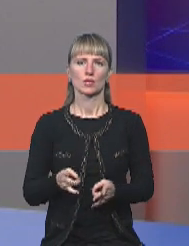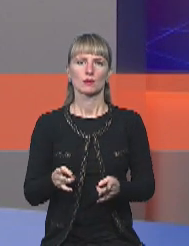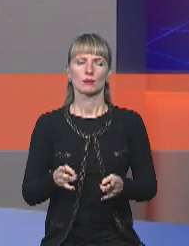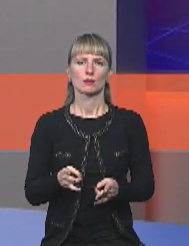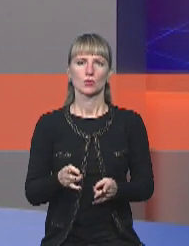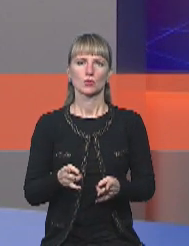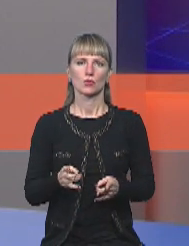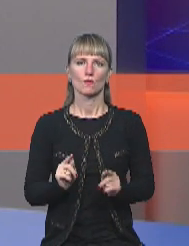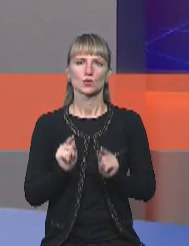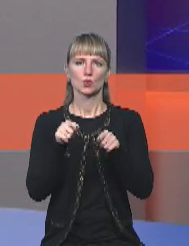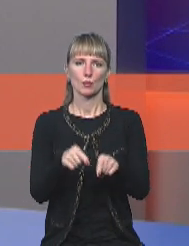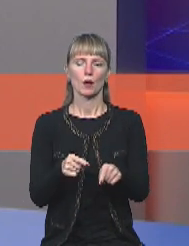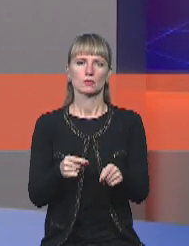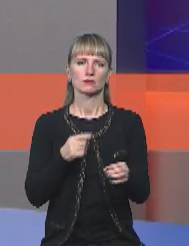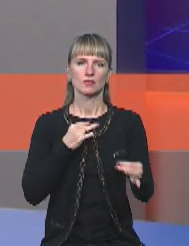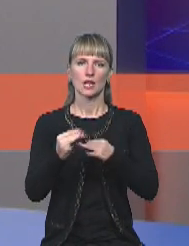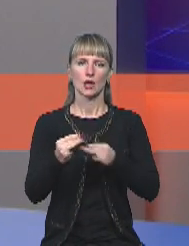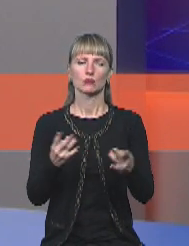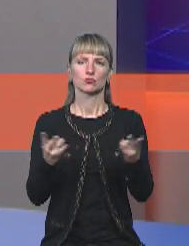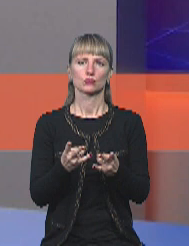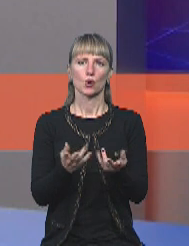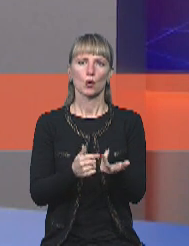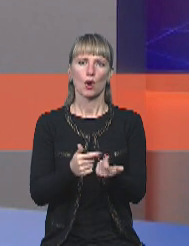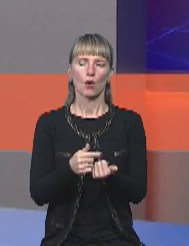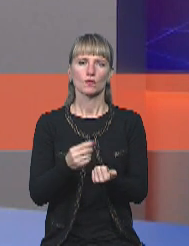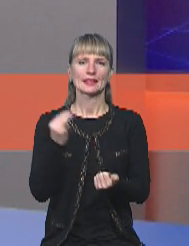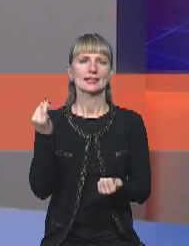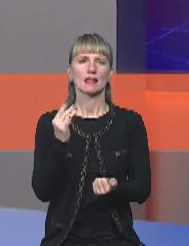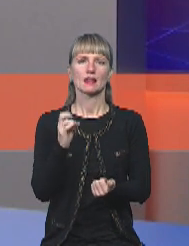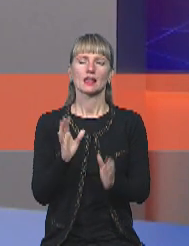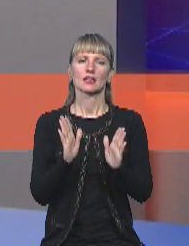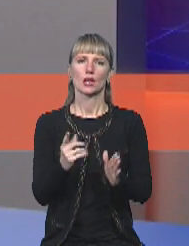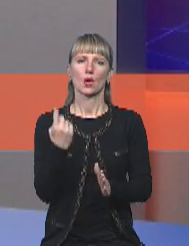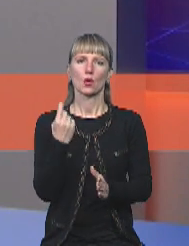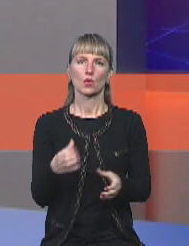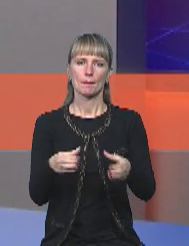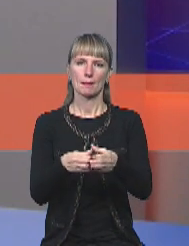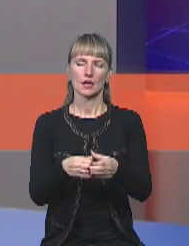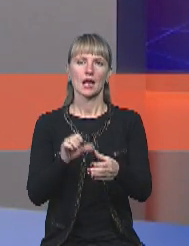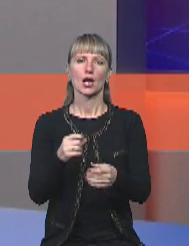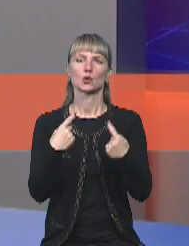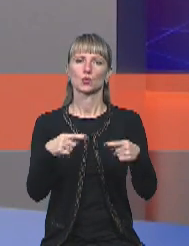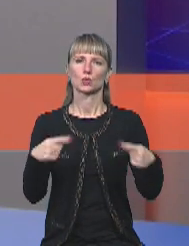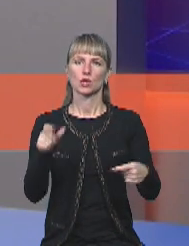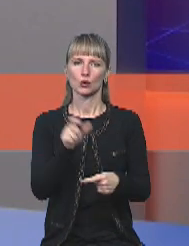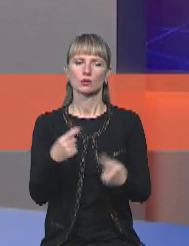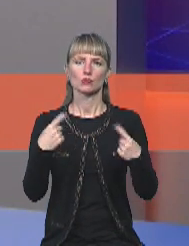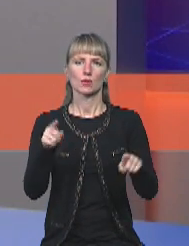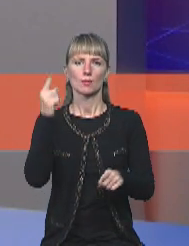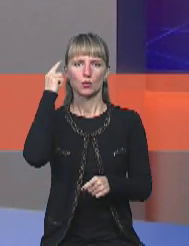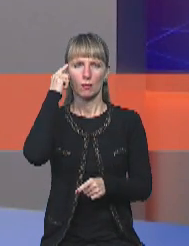потрібно вступати в діалог, потрібно враховувати інтереси не тільки однієї якоїсь партії, а й інших людей з іншими